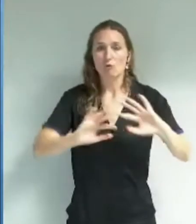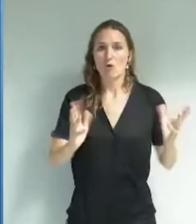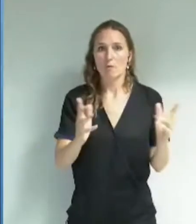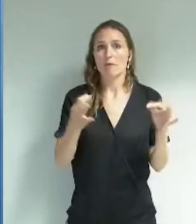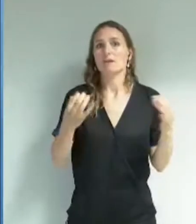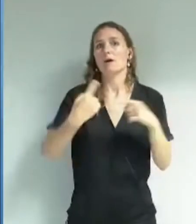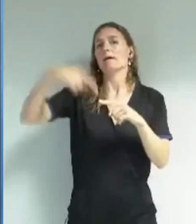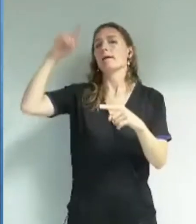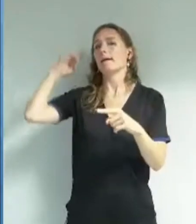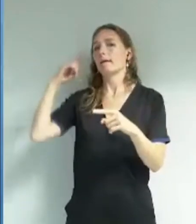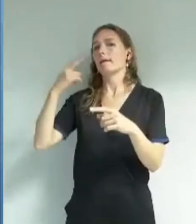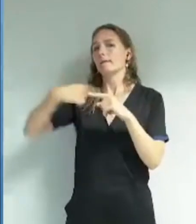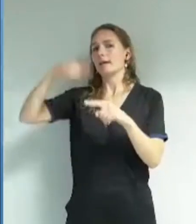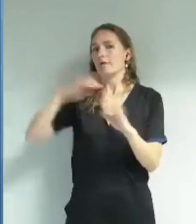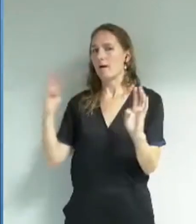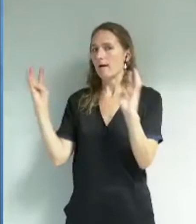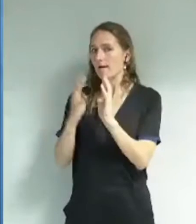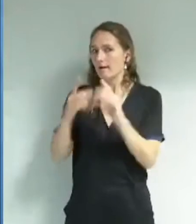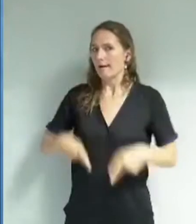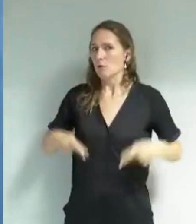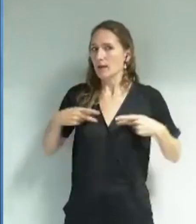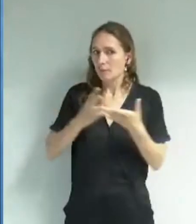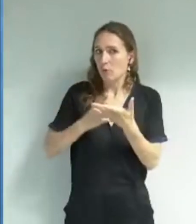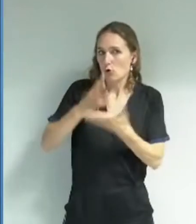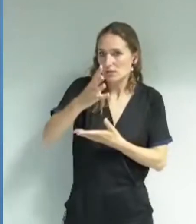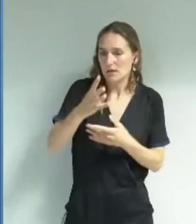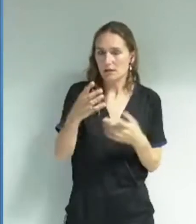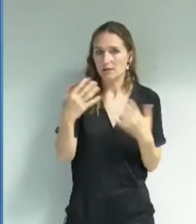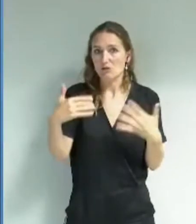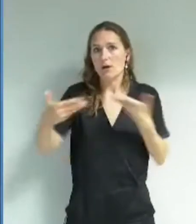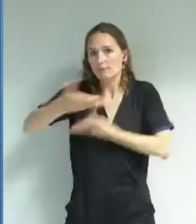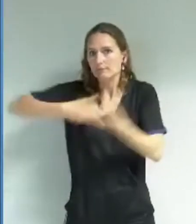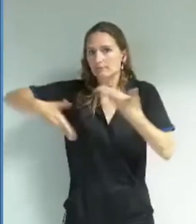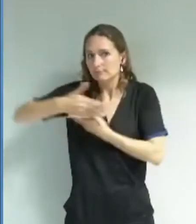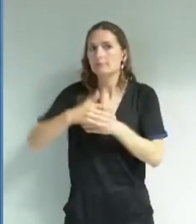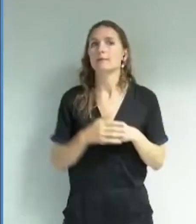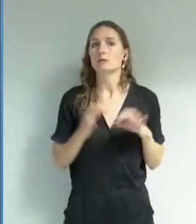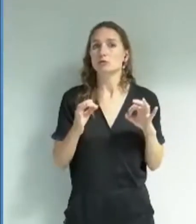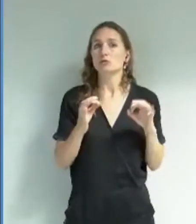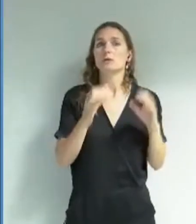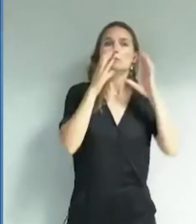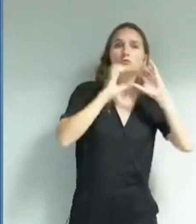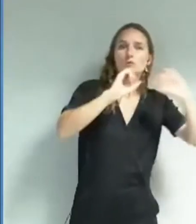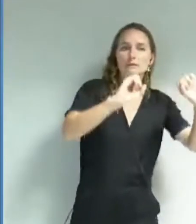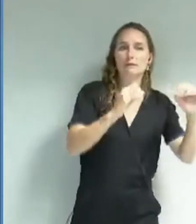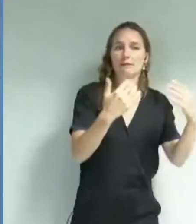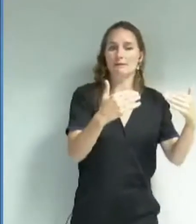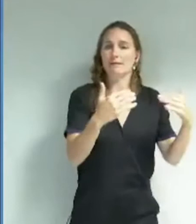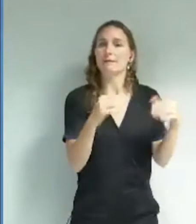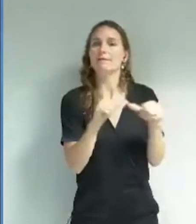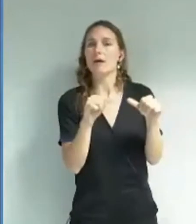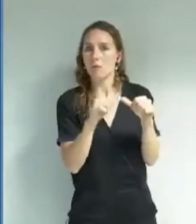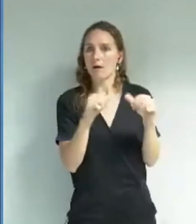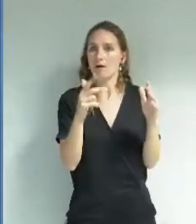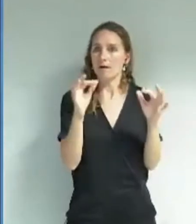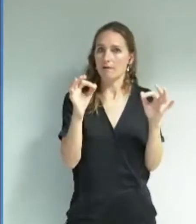puisque, à mon sens, le projet scientifique du muséum va inscrire cet équipement comme un lieu ressource de compréhension